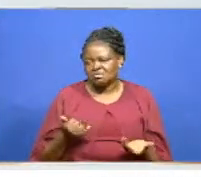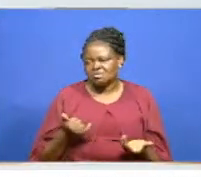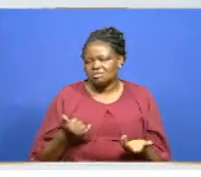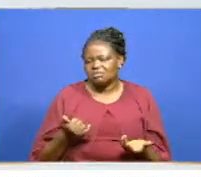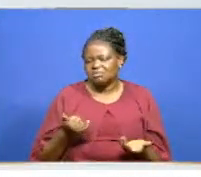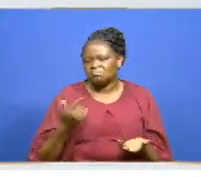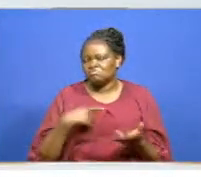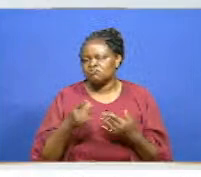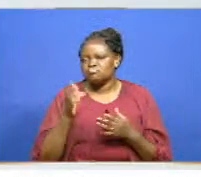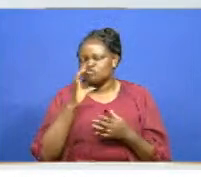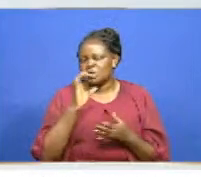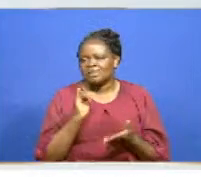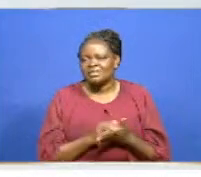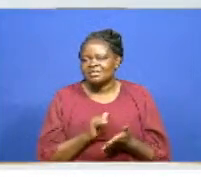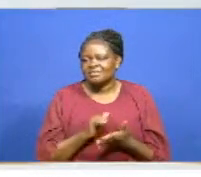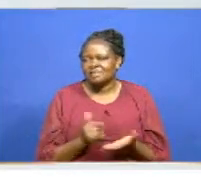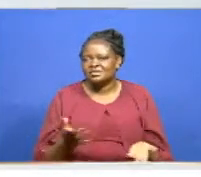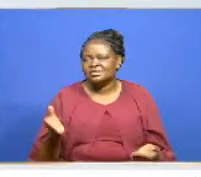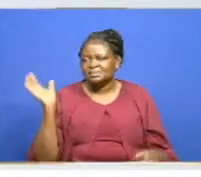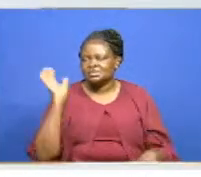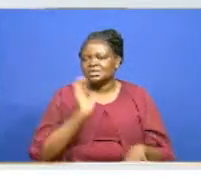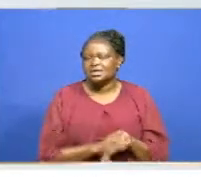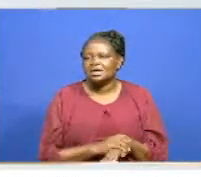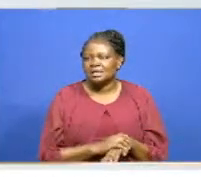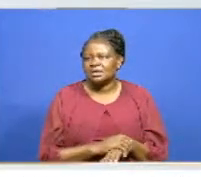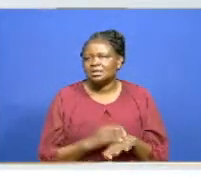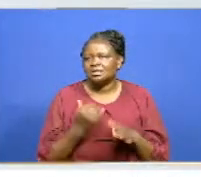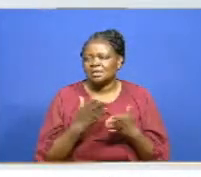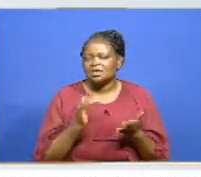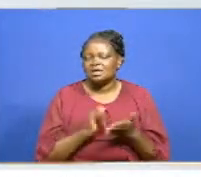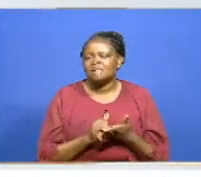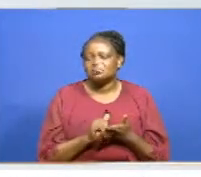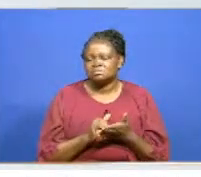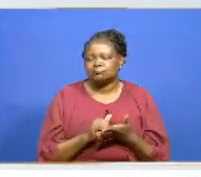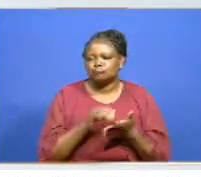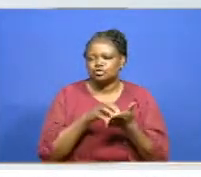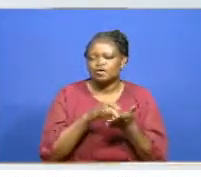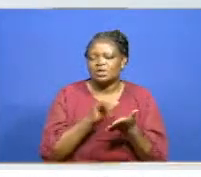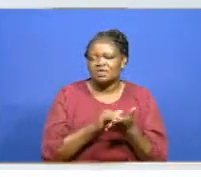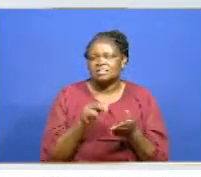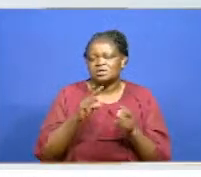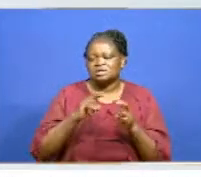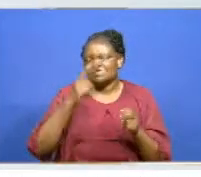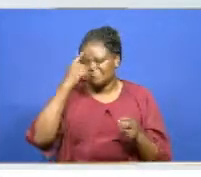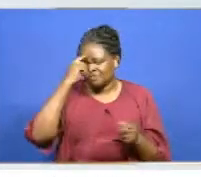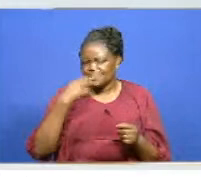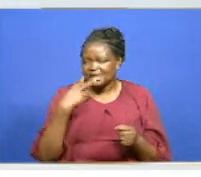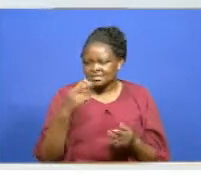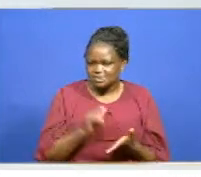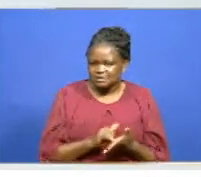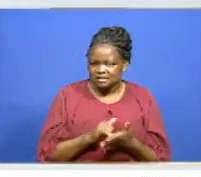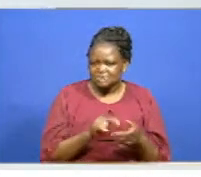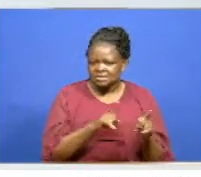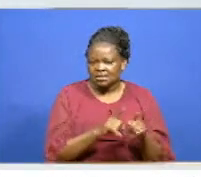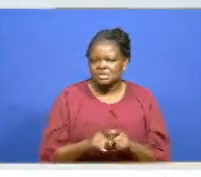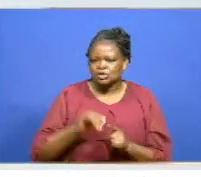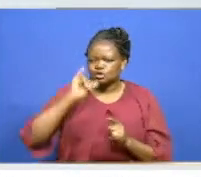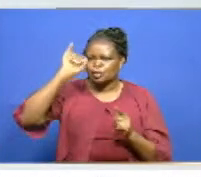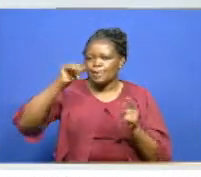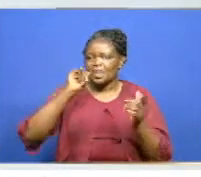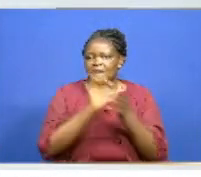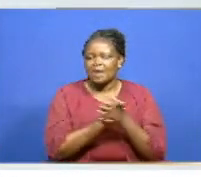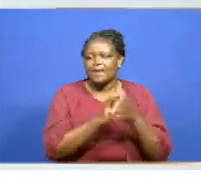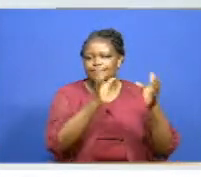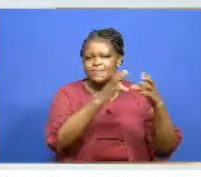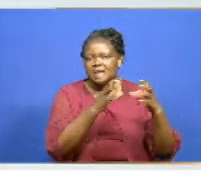wale candidates waweze kupata zile vyeo ambavyo wanavyotafuta. Kwa hivyo ninaona ya kwamba kama chama cha Jubilee kwao